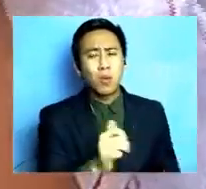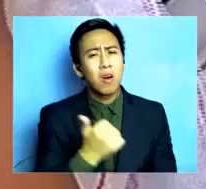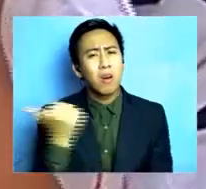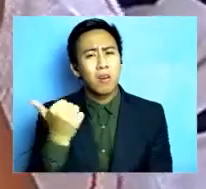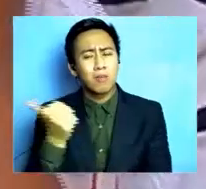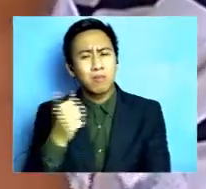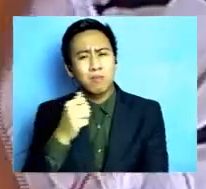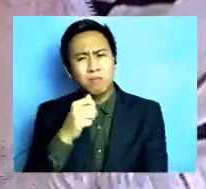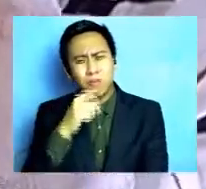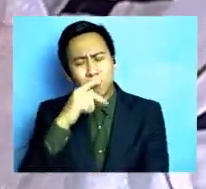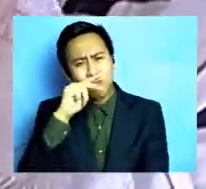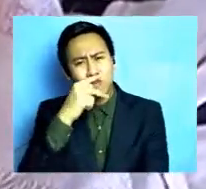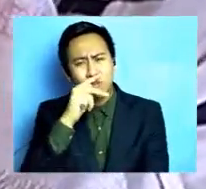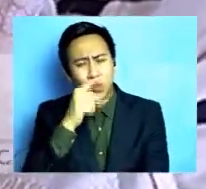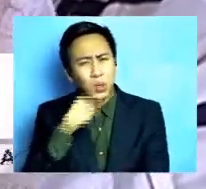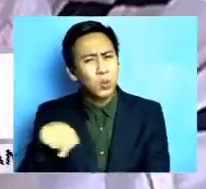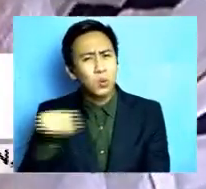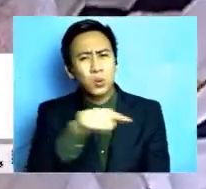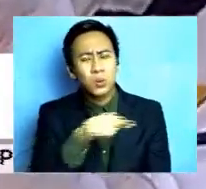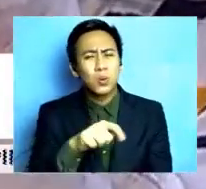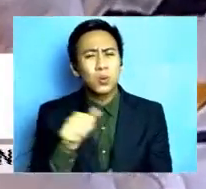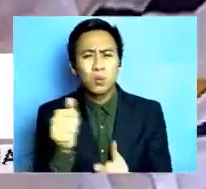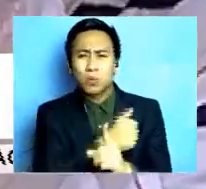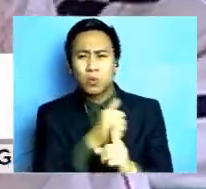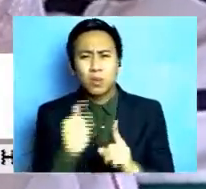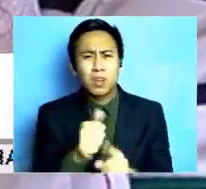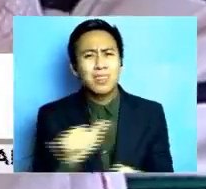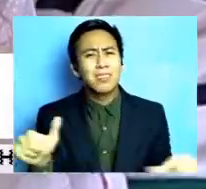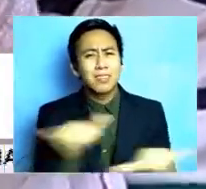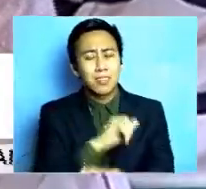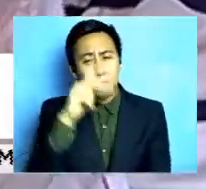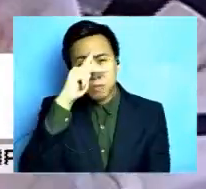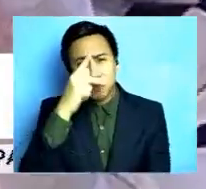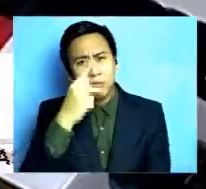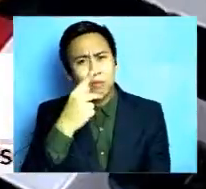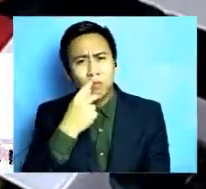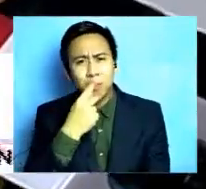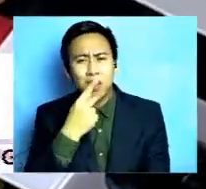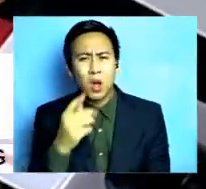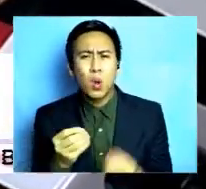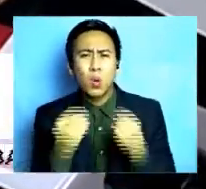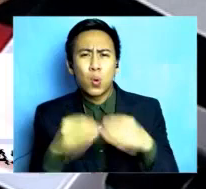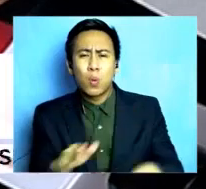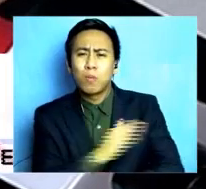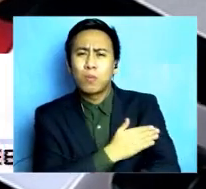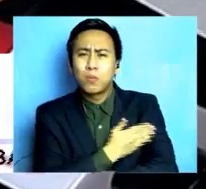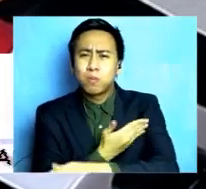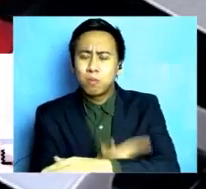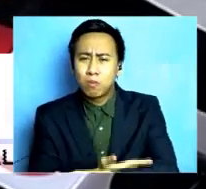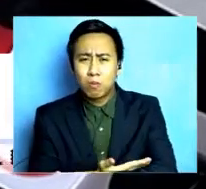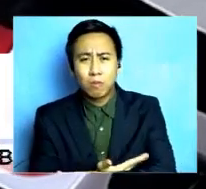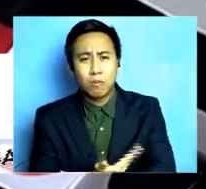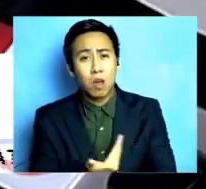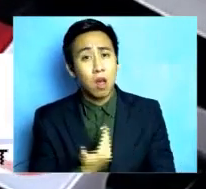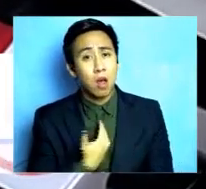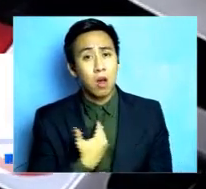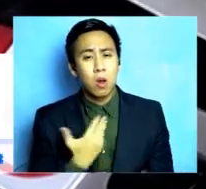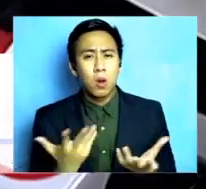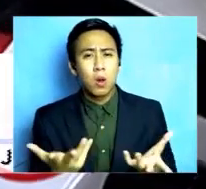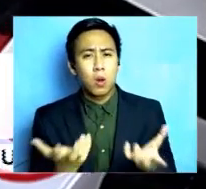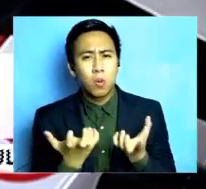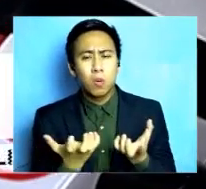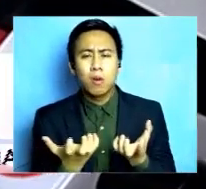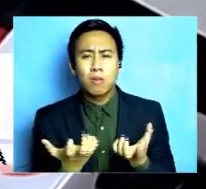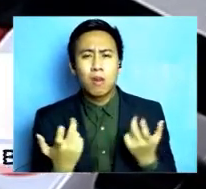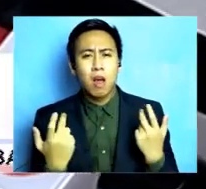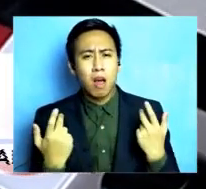nyo. At kawawa din yung mga magulang na mawalan ng anak. Gusto ko pong mangyari na mabigyan po ng hustisya